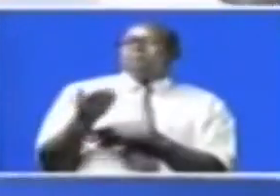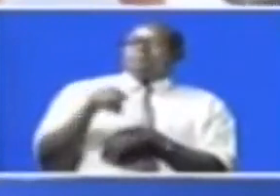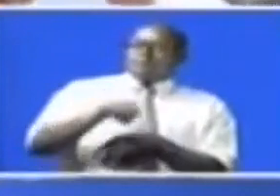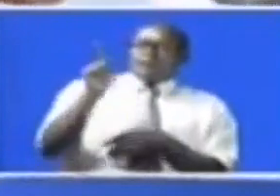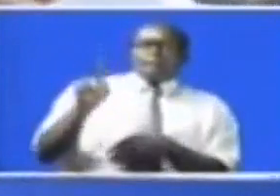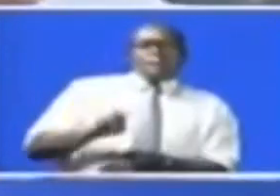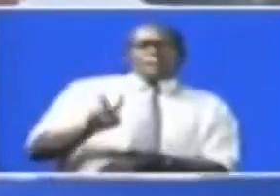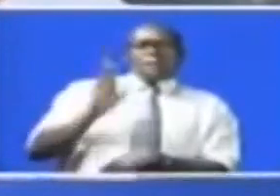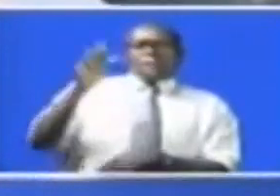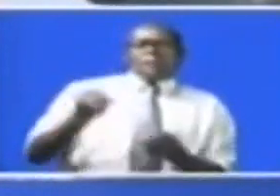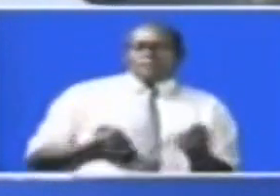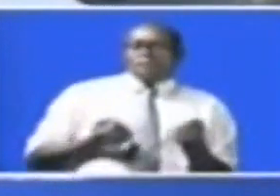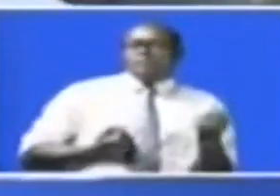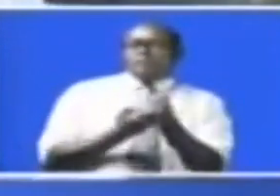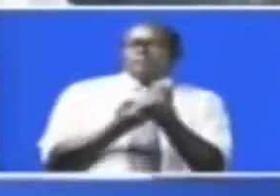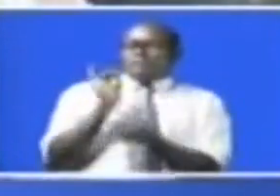na mimi tutasukuma